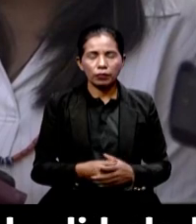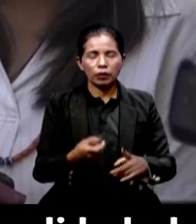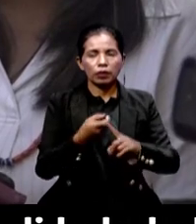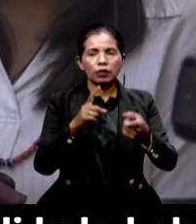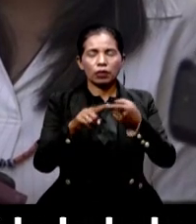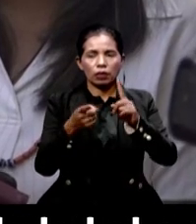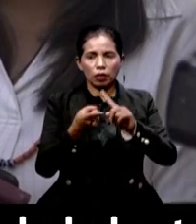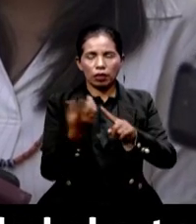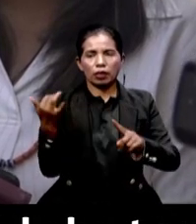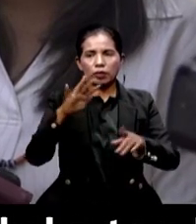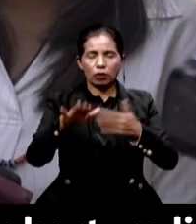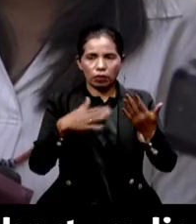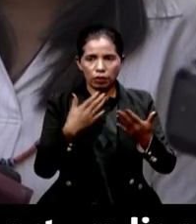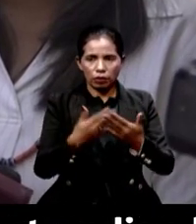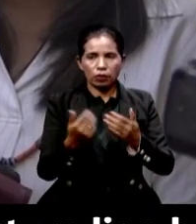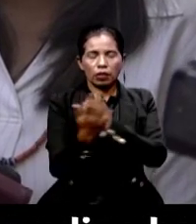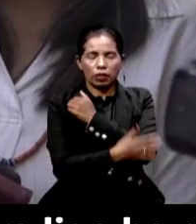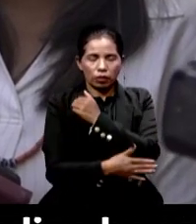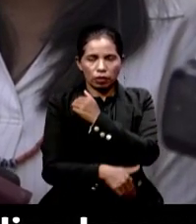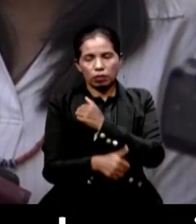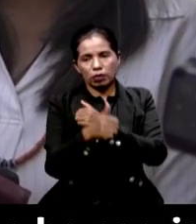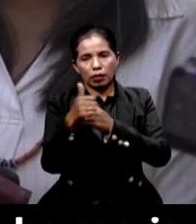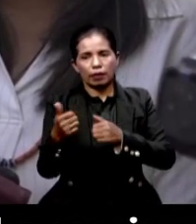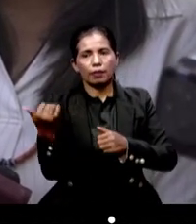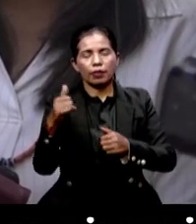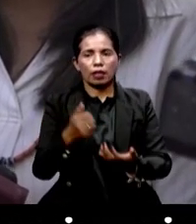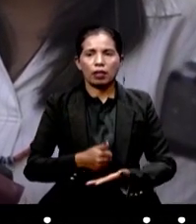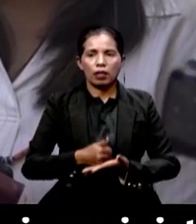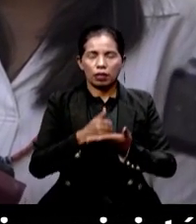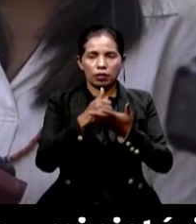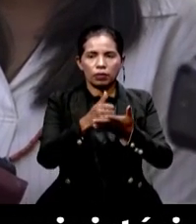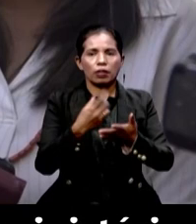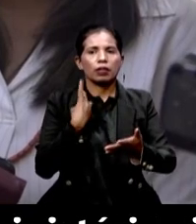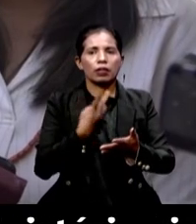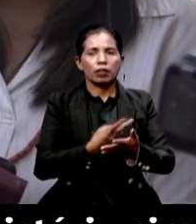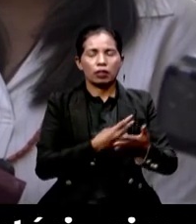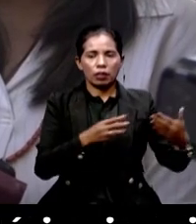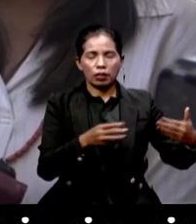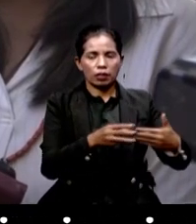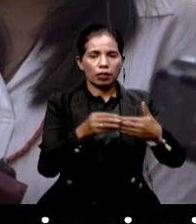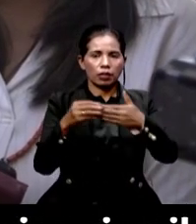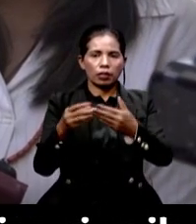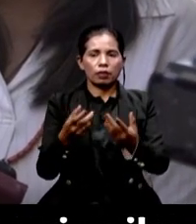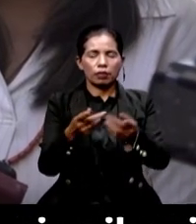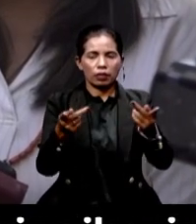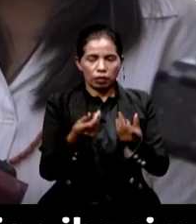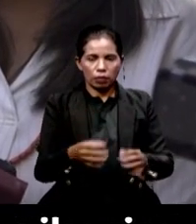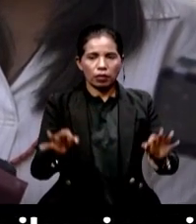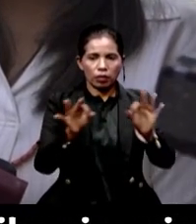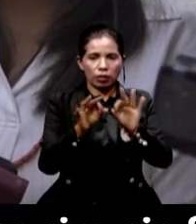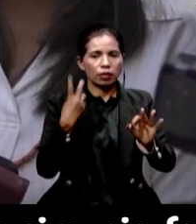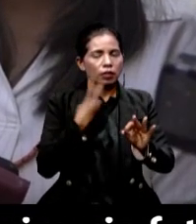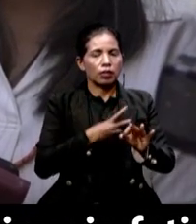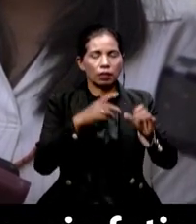kolega sira hotu, husi railara no mos railio, sir nebe ajuda ita ho de organiza evento importante dan ita bele